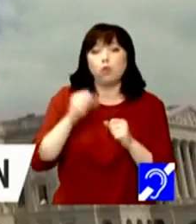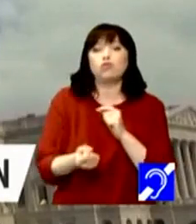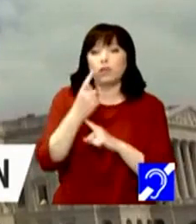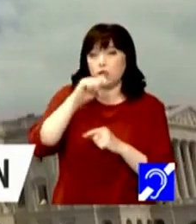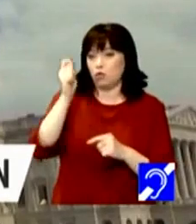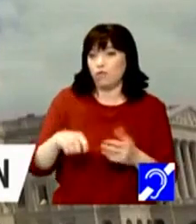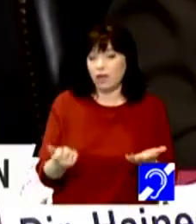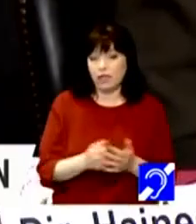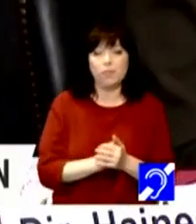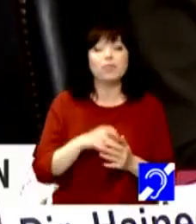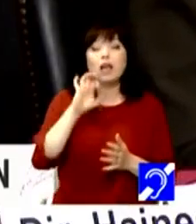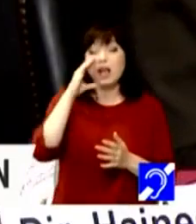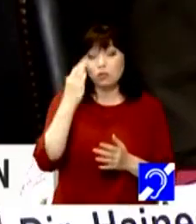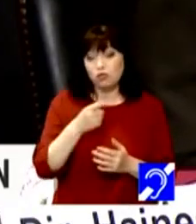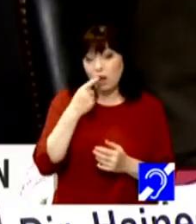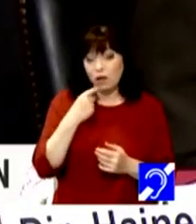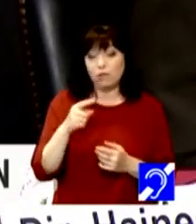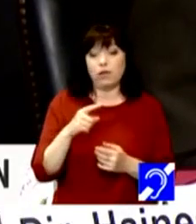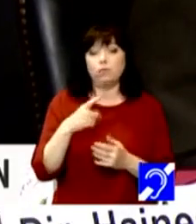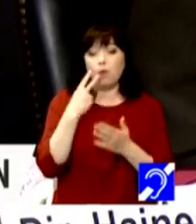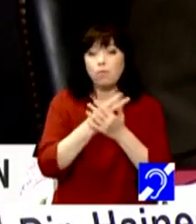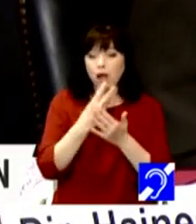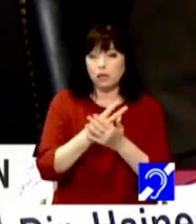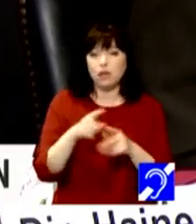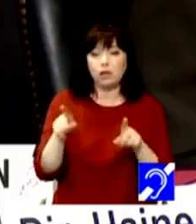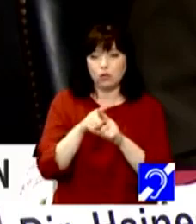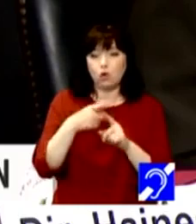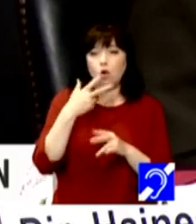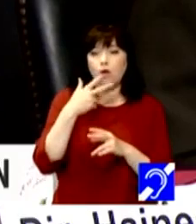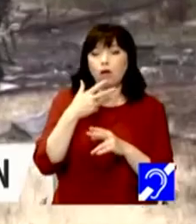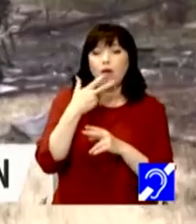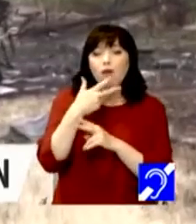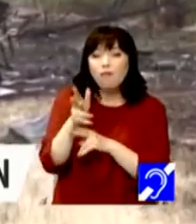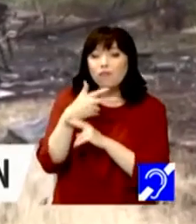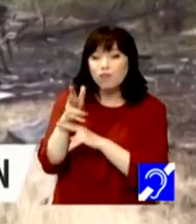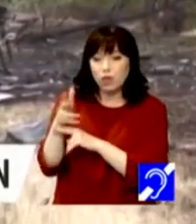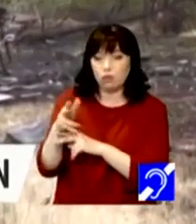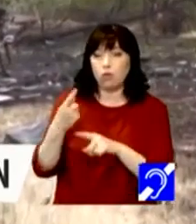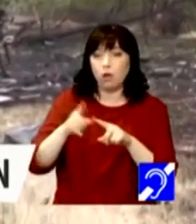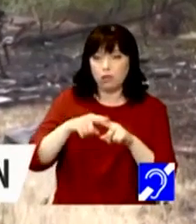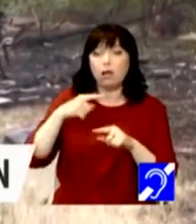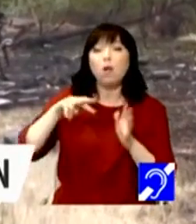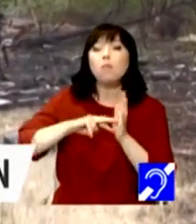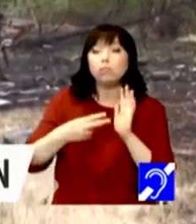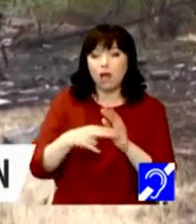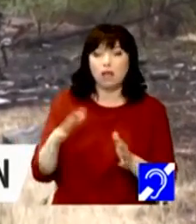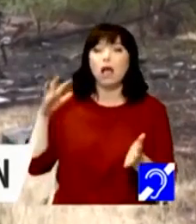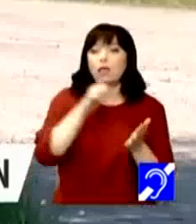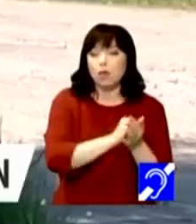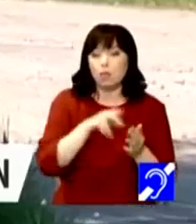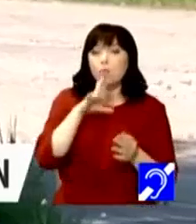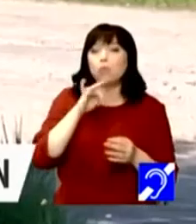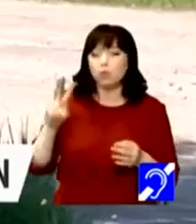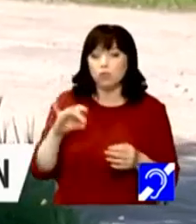Serviciilor Americane de Informații a evocat o imagine sumbră și incertă a următoarei faze a invaziei lui Putin, despre care a spus că va